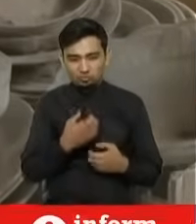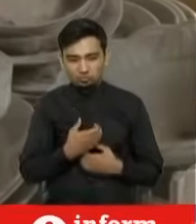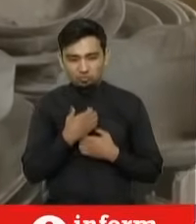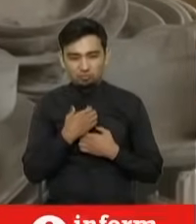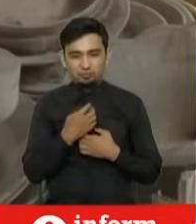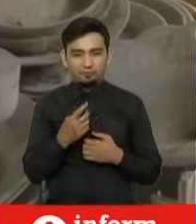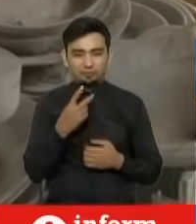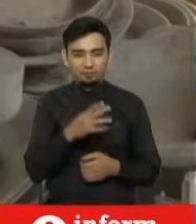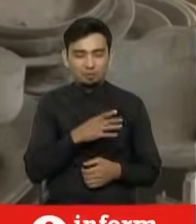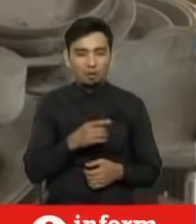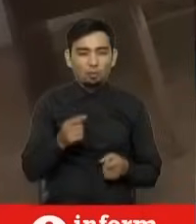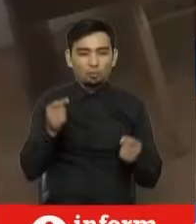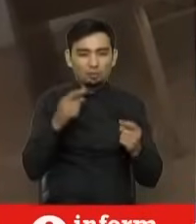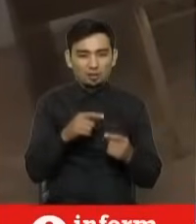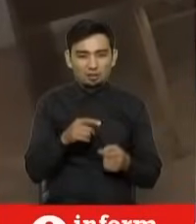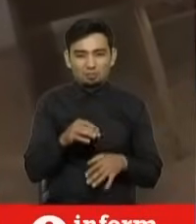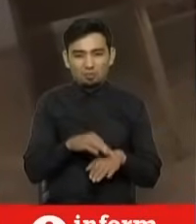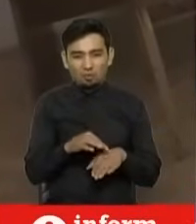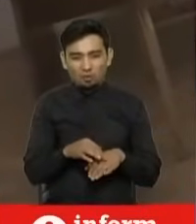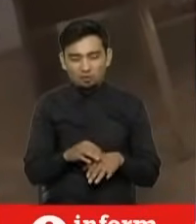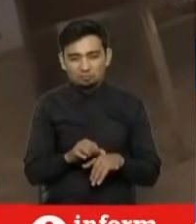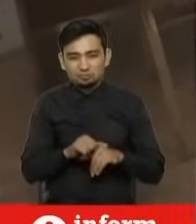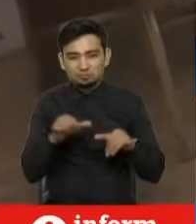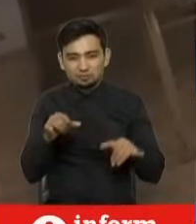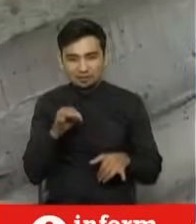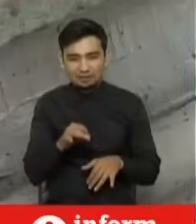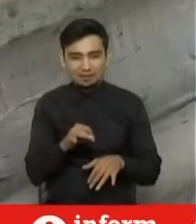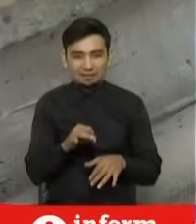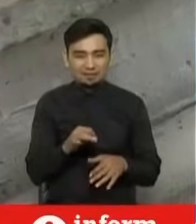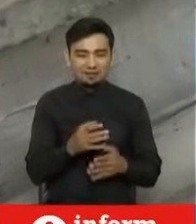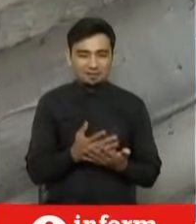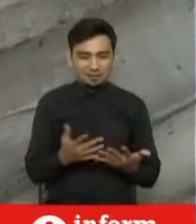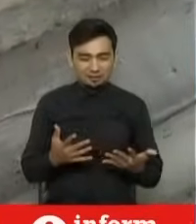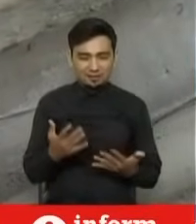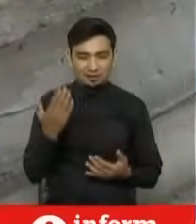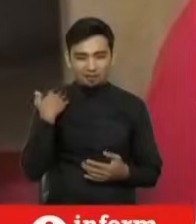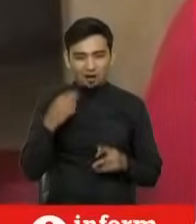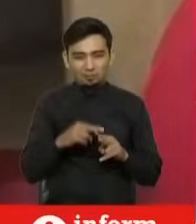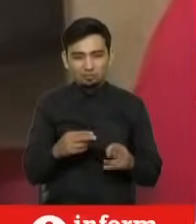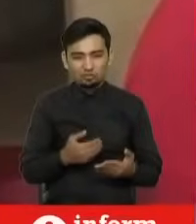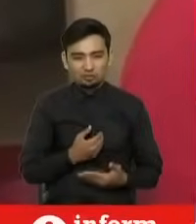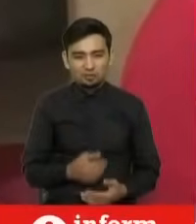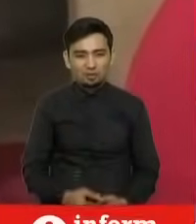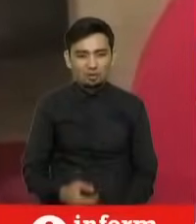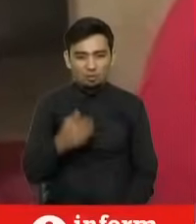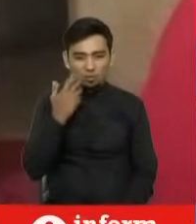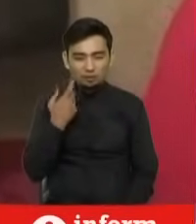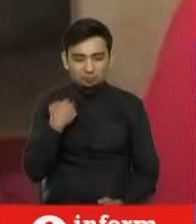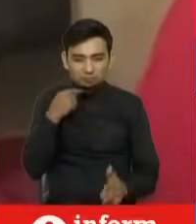көрген. Белгілі болғандай, ауру қозған күні қосыл балталап баз баяғы күйге түскен. Когда мы сюда